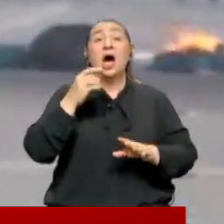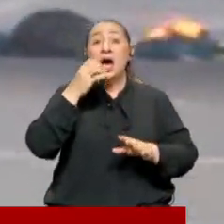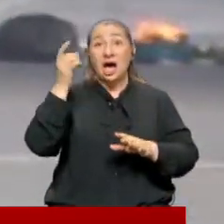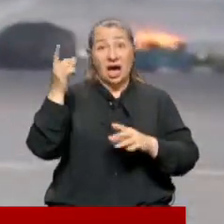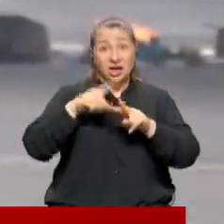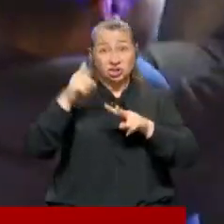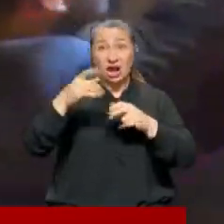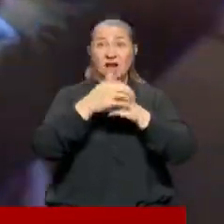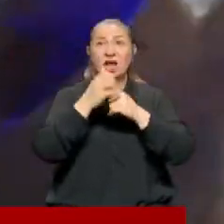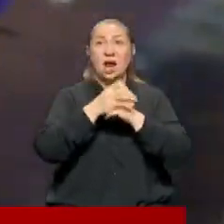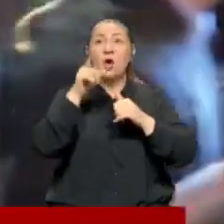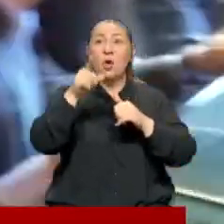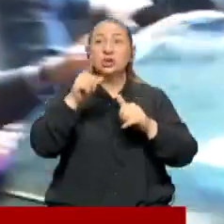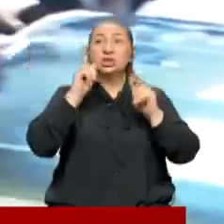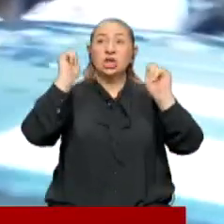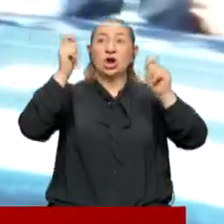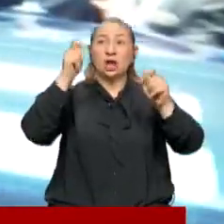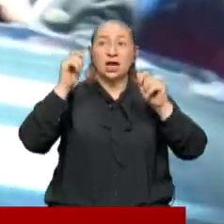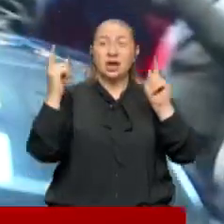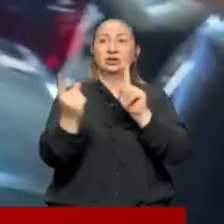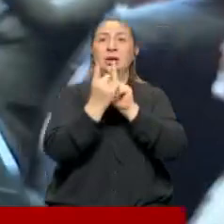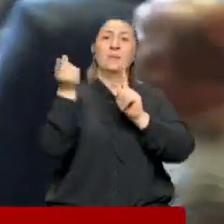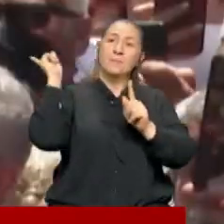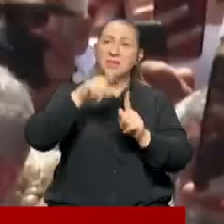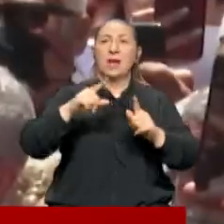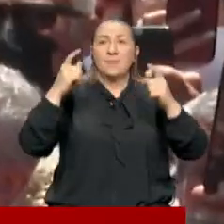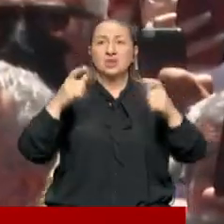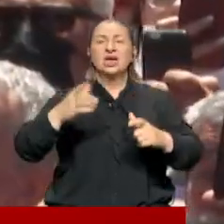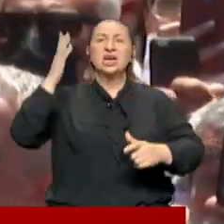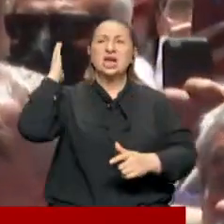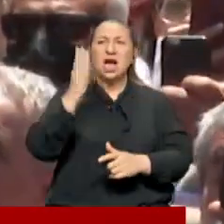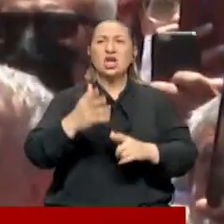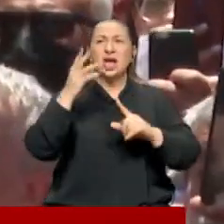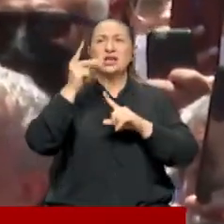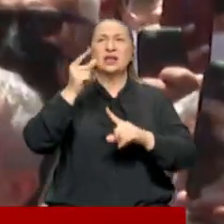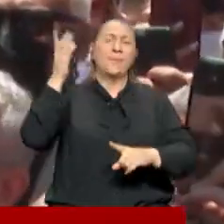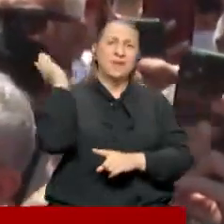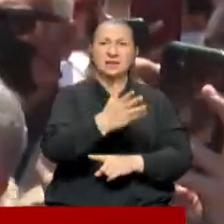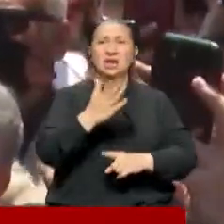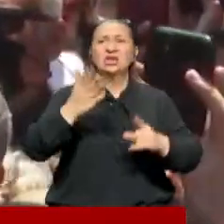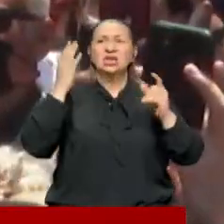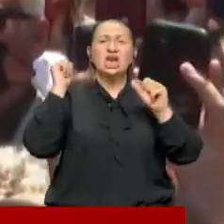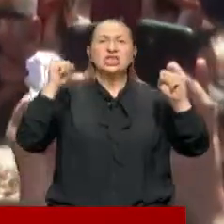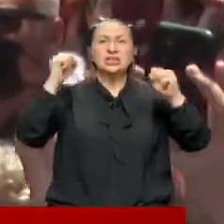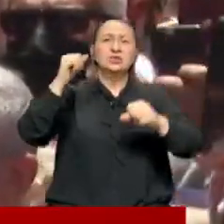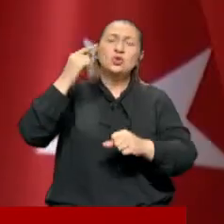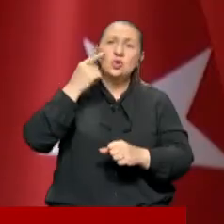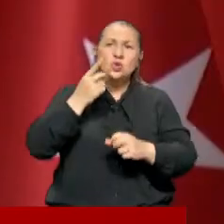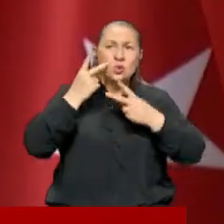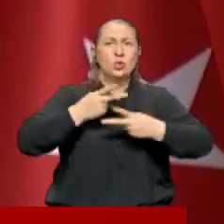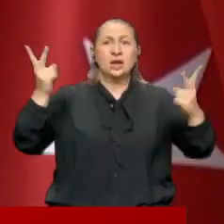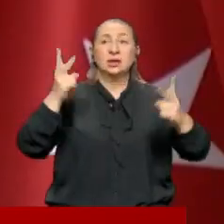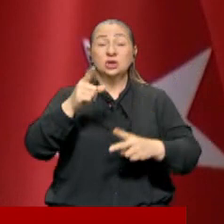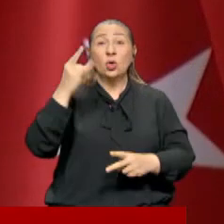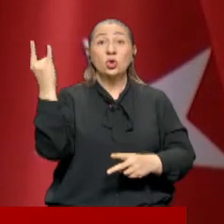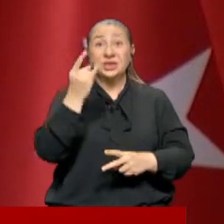Antalya'da o sloganla karşılandı. Bir kez de meydanda haykırdı. Kahrolsun istibdat! Yaşasın hürriyet! İşte